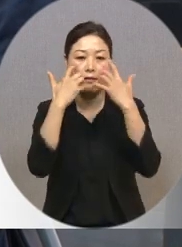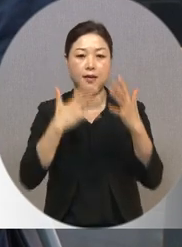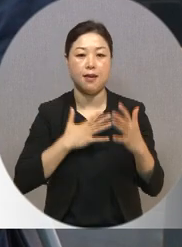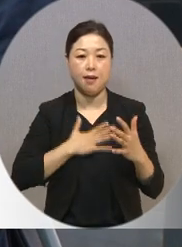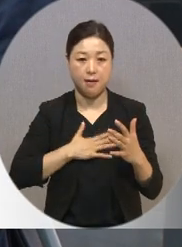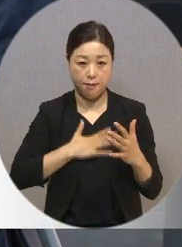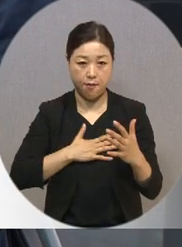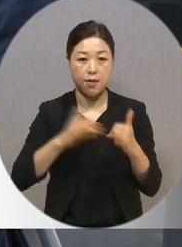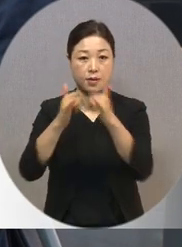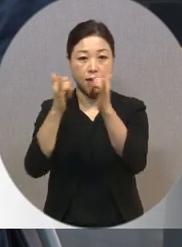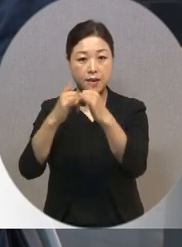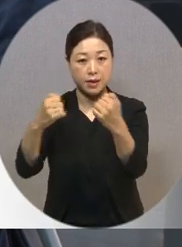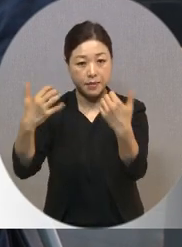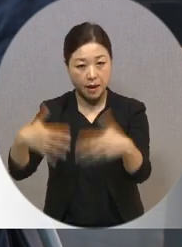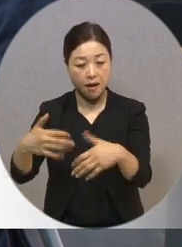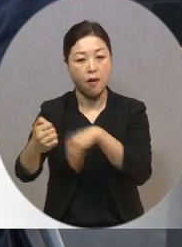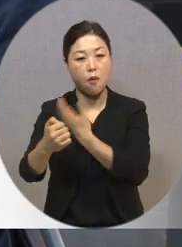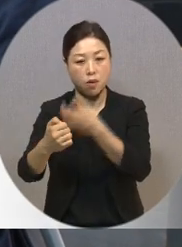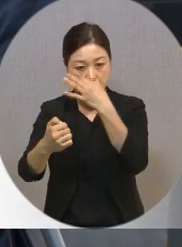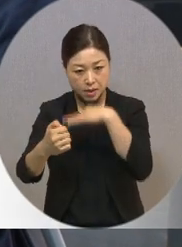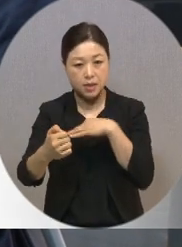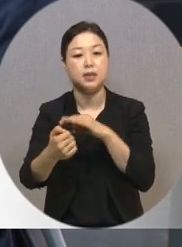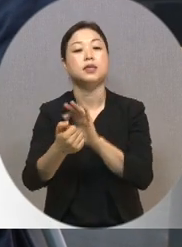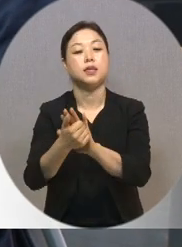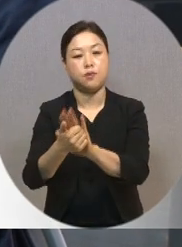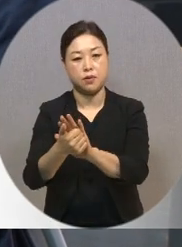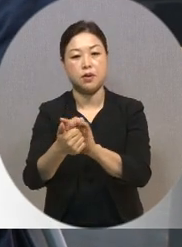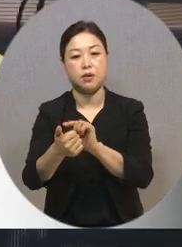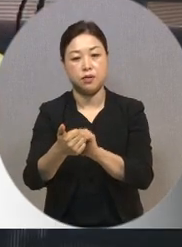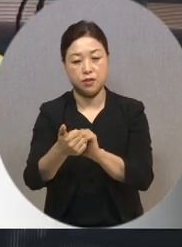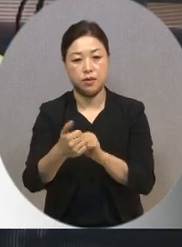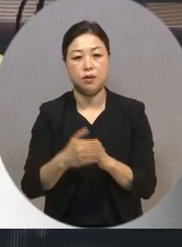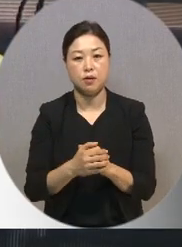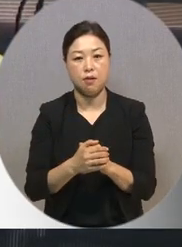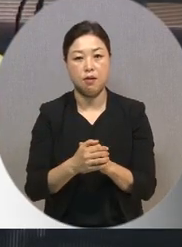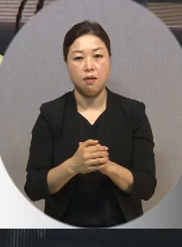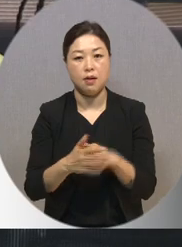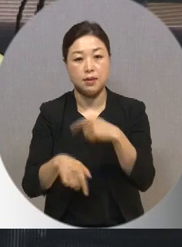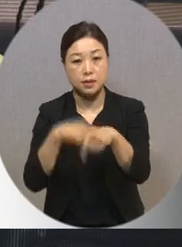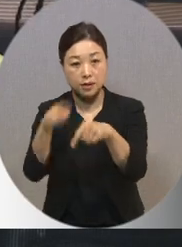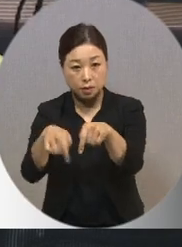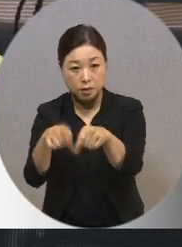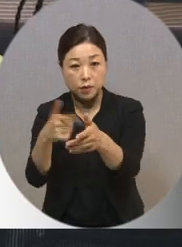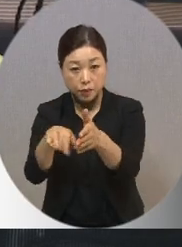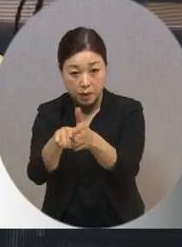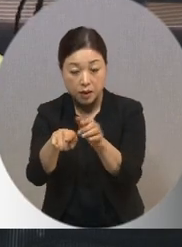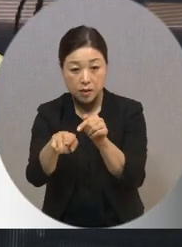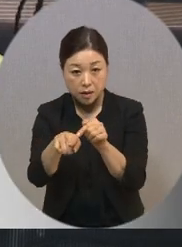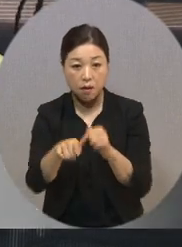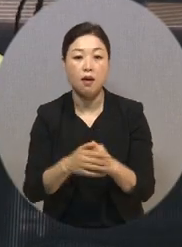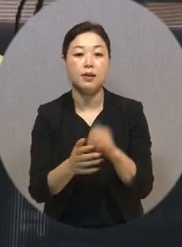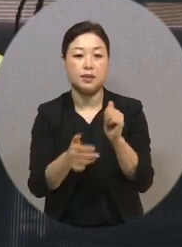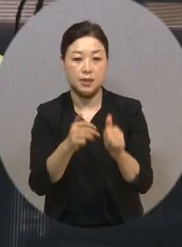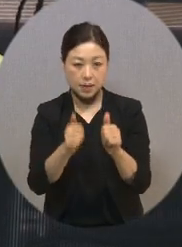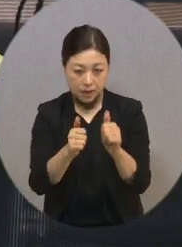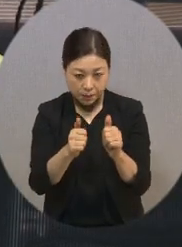토대로 사회적 약자의 권익을 위한 충효의 사상 실천을 목표로 두고 충효의 교육사 시험을